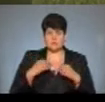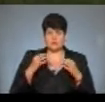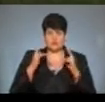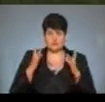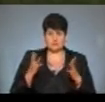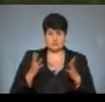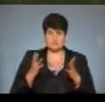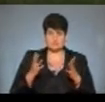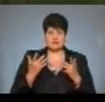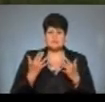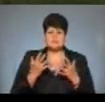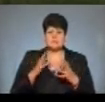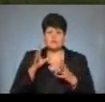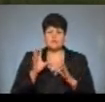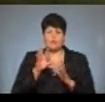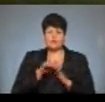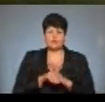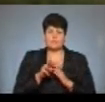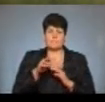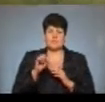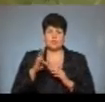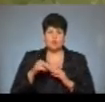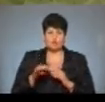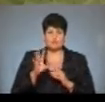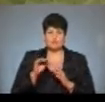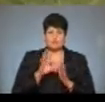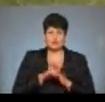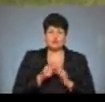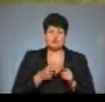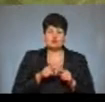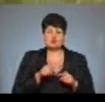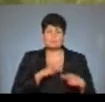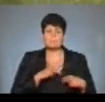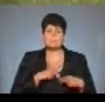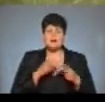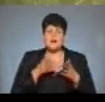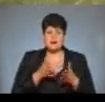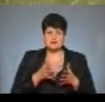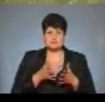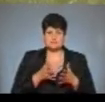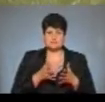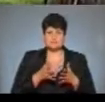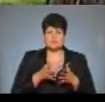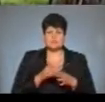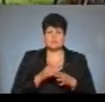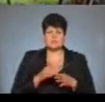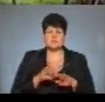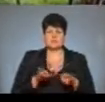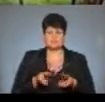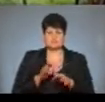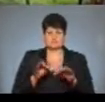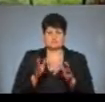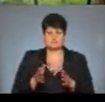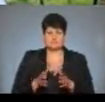не знаю. А сад скільки вложено, скільки міндобрива вложено, скільки всього вложено. Цю працю, яку ми ні з чим не всталися. Ну я поки що на